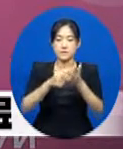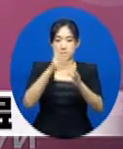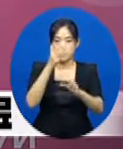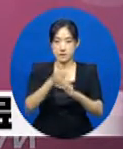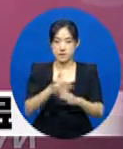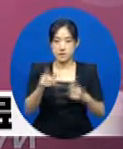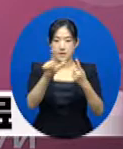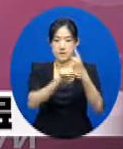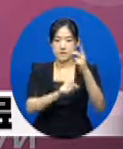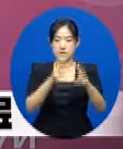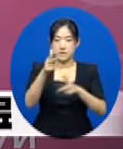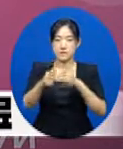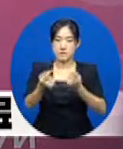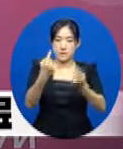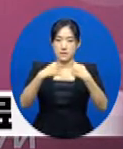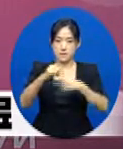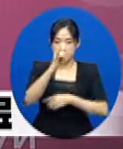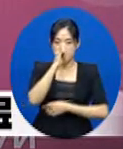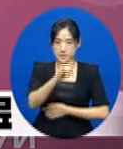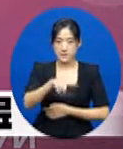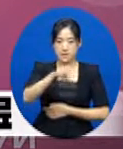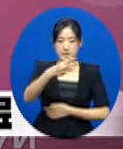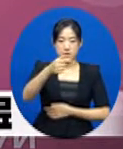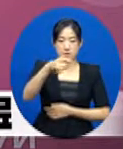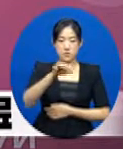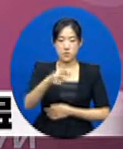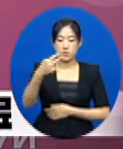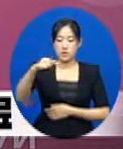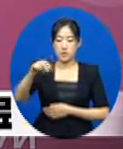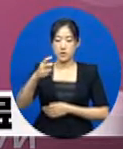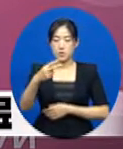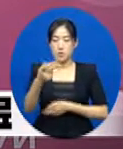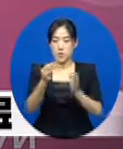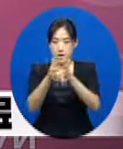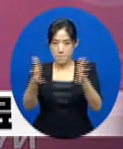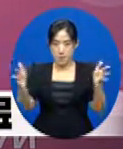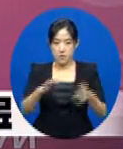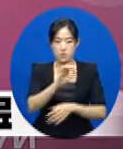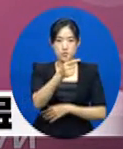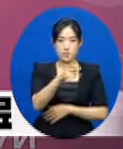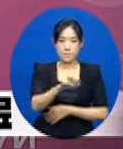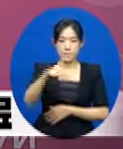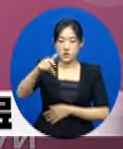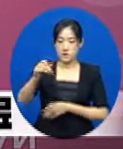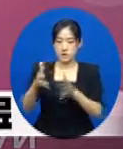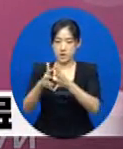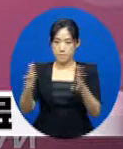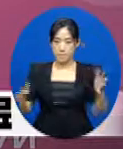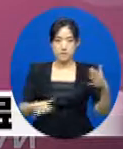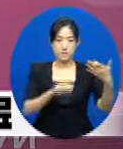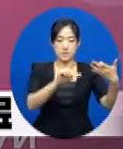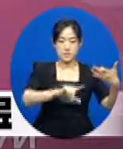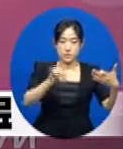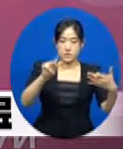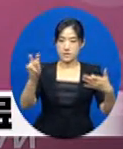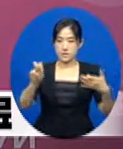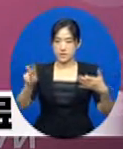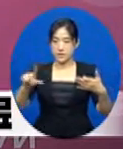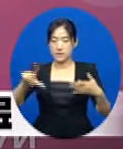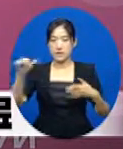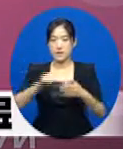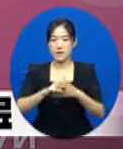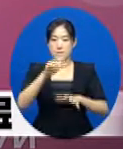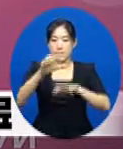사업 공모에 참여했던 갈곧동의 두산동 아파트와 우남 청구 아파트가 지난 19일과 22일 각각